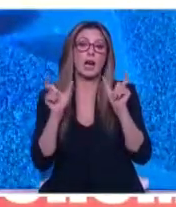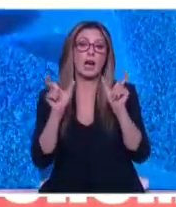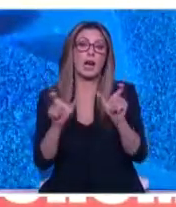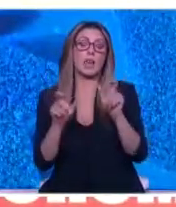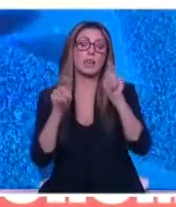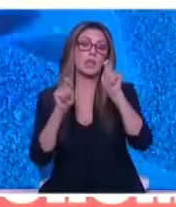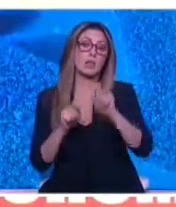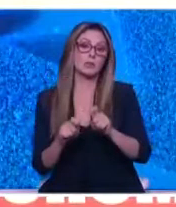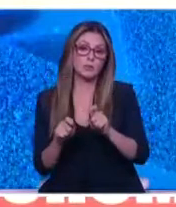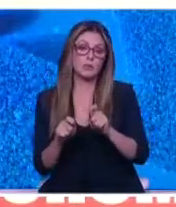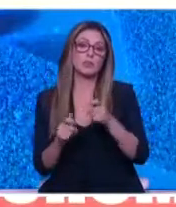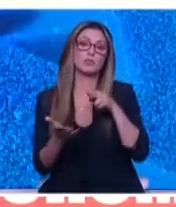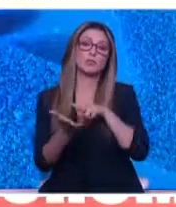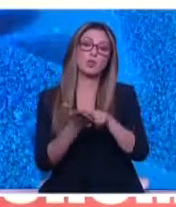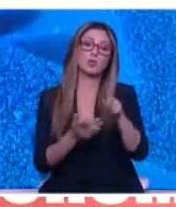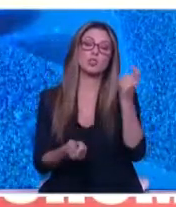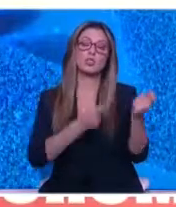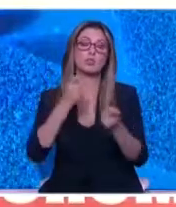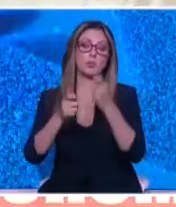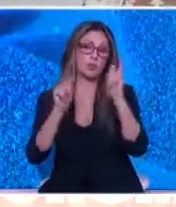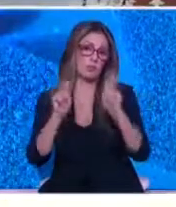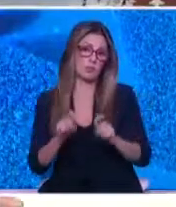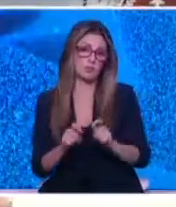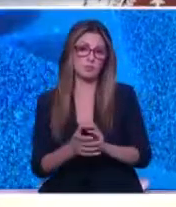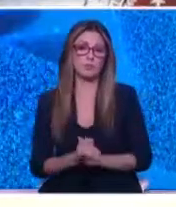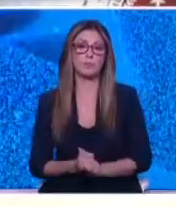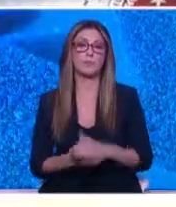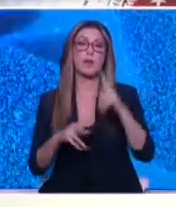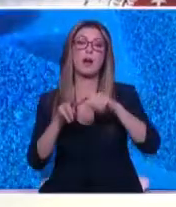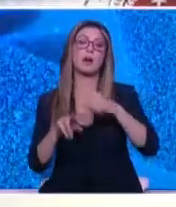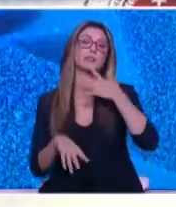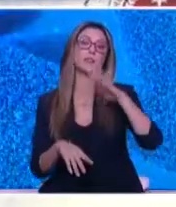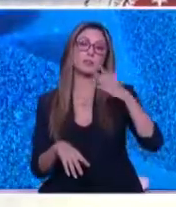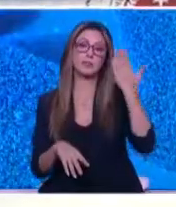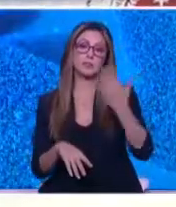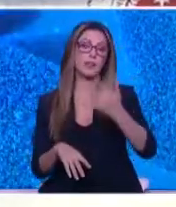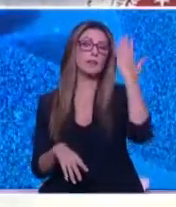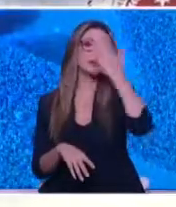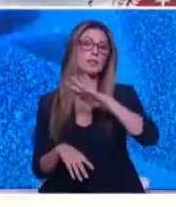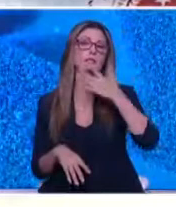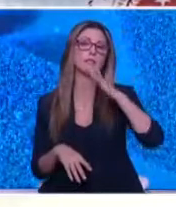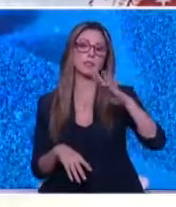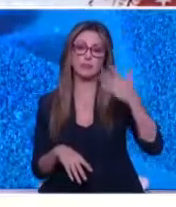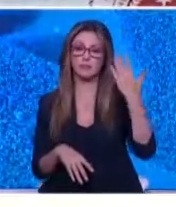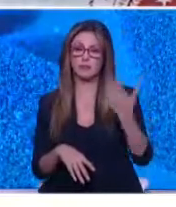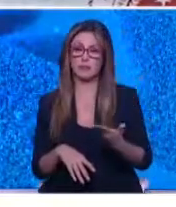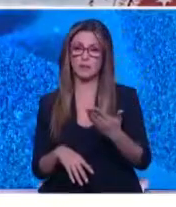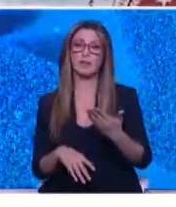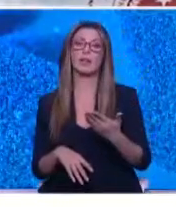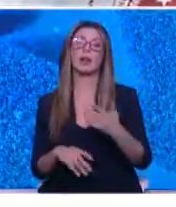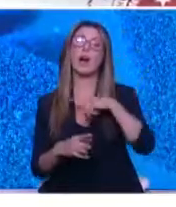alacak stratejik çalışmalar yürütüyoruz. Akdeniz'de, Karadeniz'de